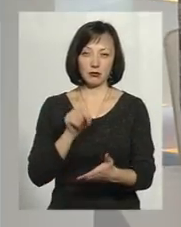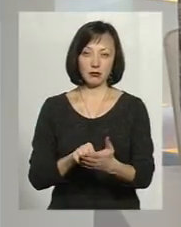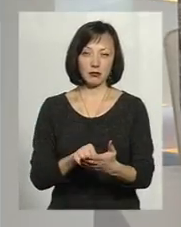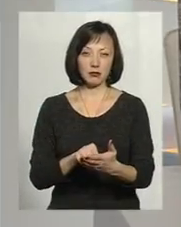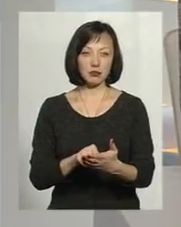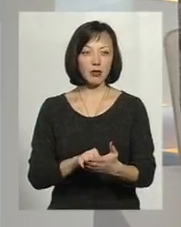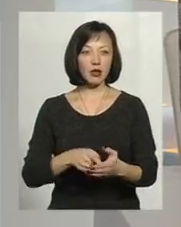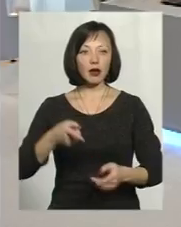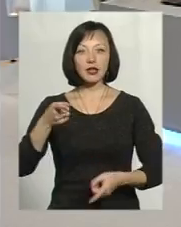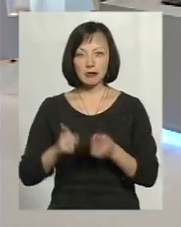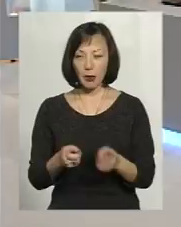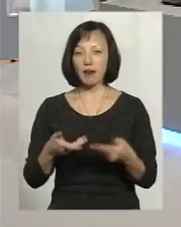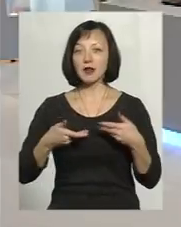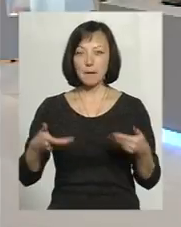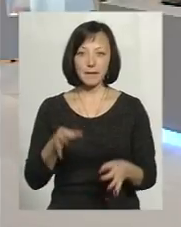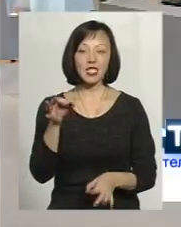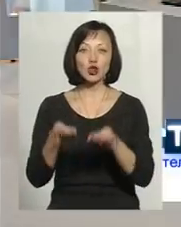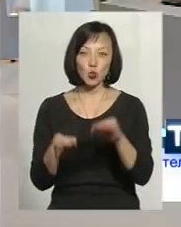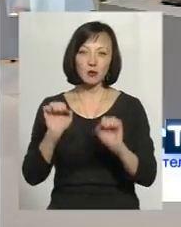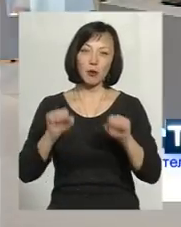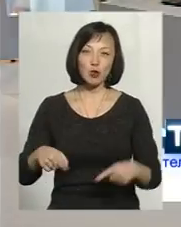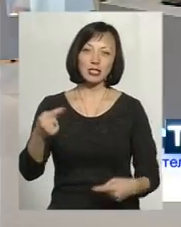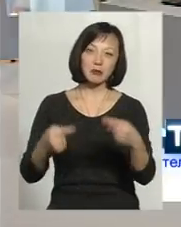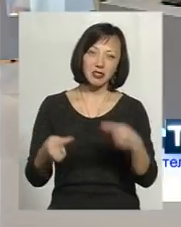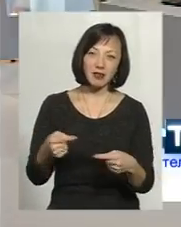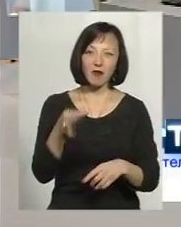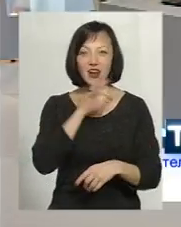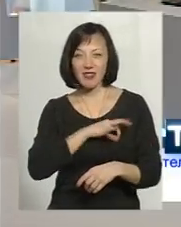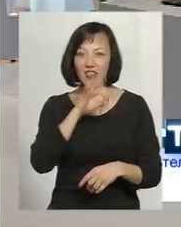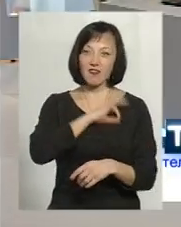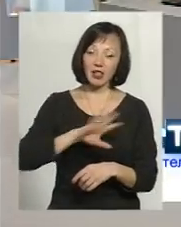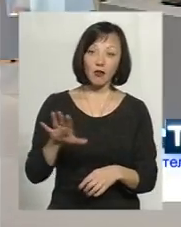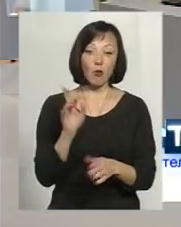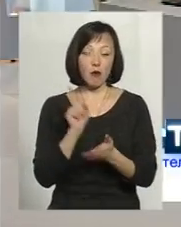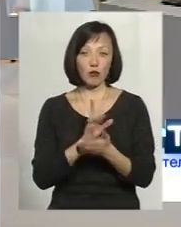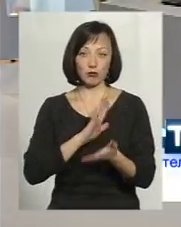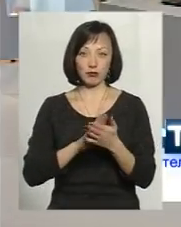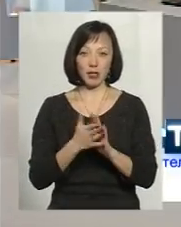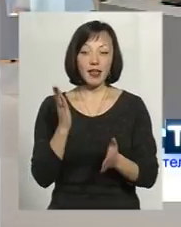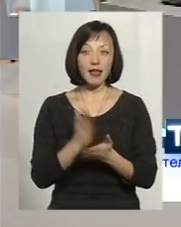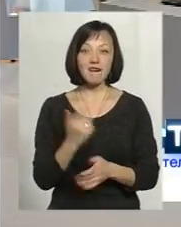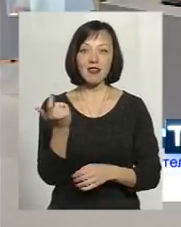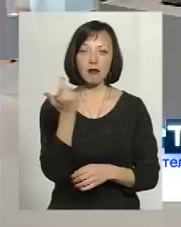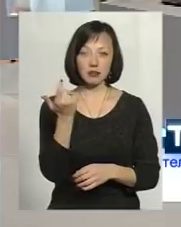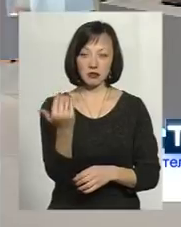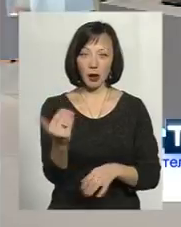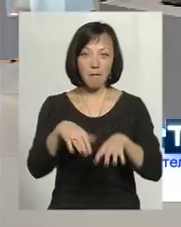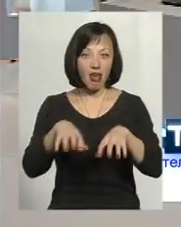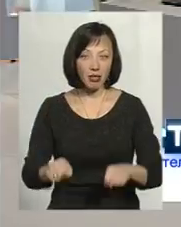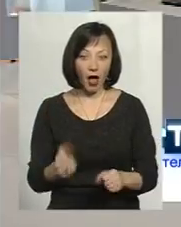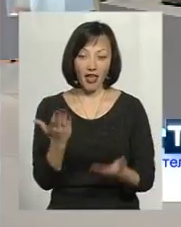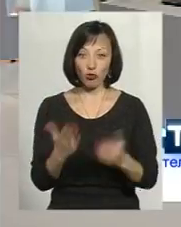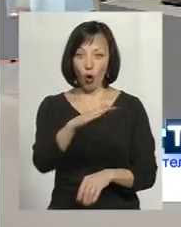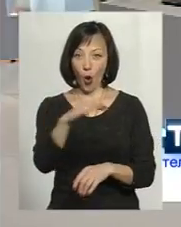Ми насправді судимося. Можна сперечатися, ефективно чи неефективно, але тут має бути позиція. Є власник майна, і якщо